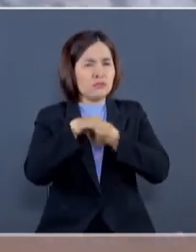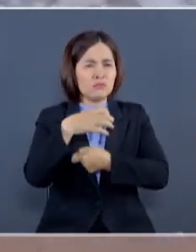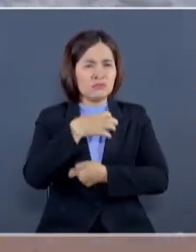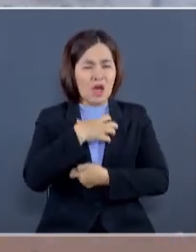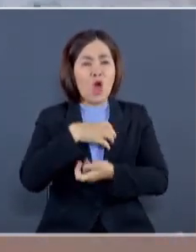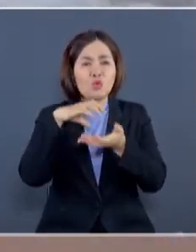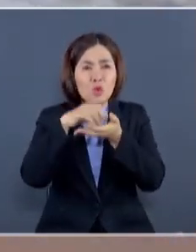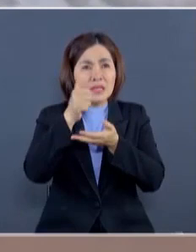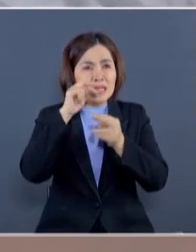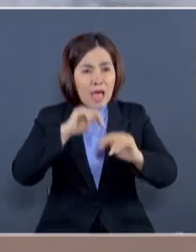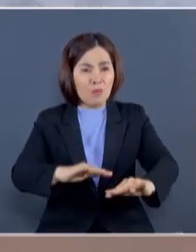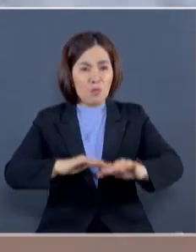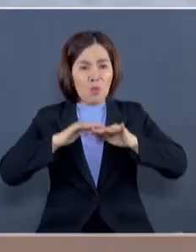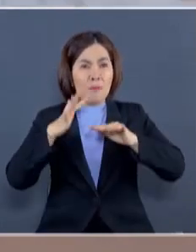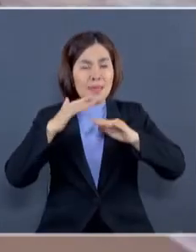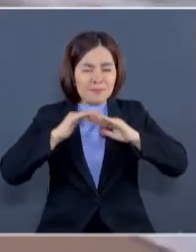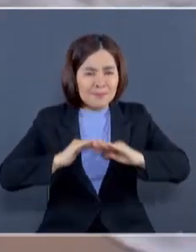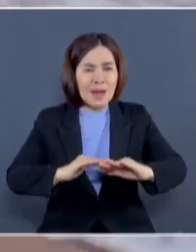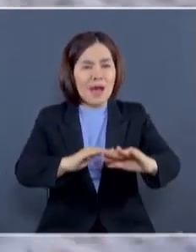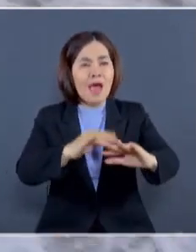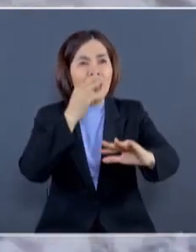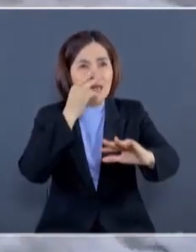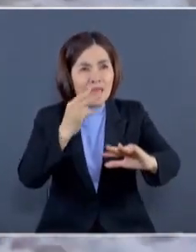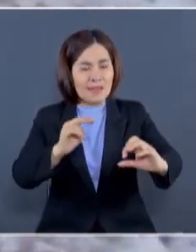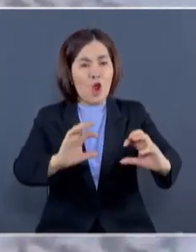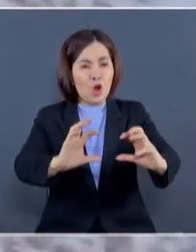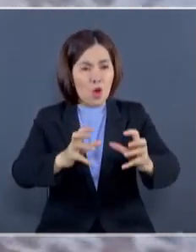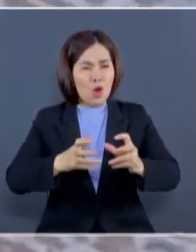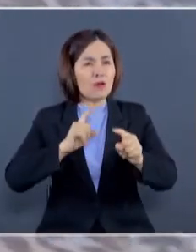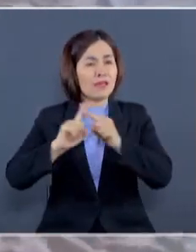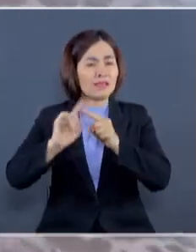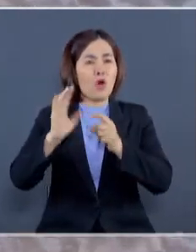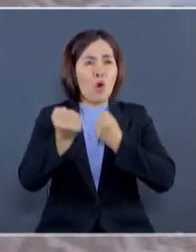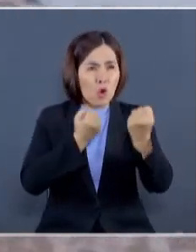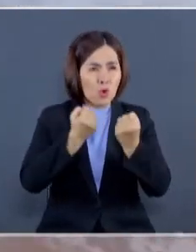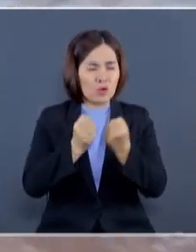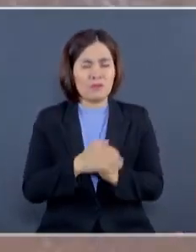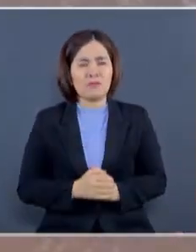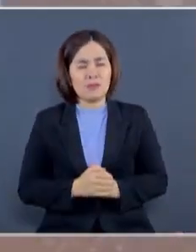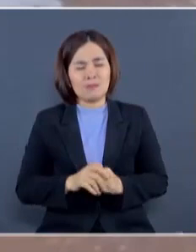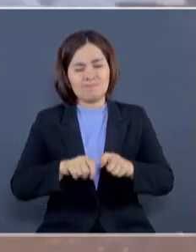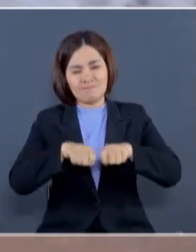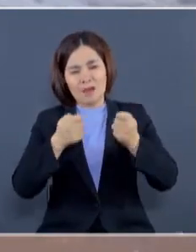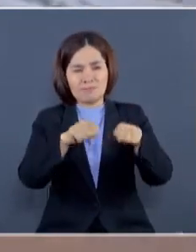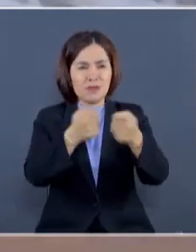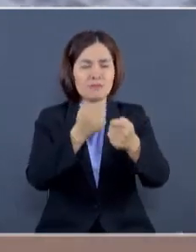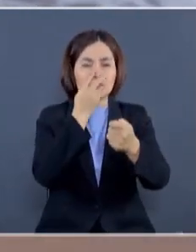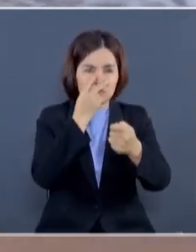นี้น้ำลงอ่ะค่ะดูสภาพนี่เห็นมั้ยคะทั้งล้อหน้านะคะกันชนทั้งด้านหน้าด้านหลัง